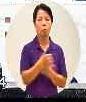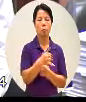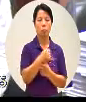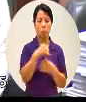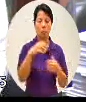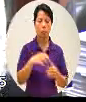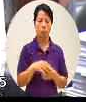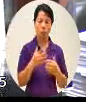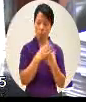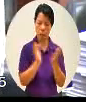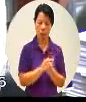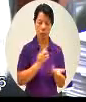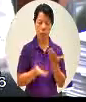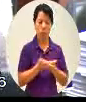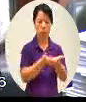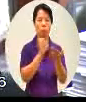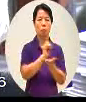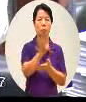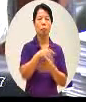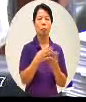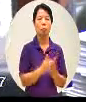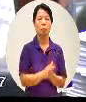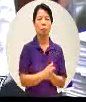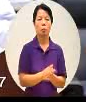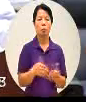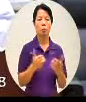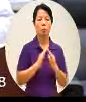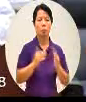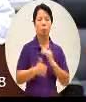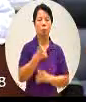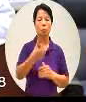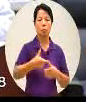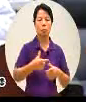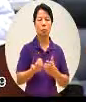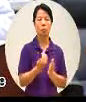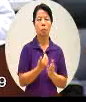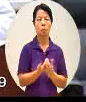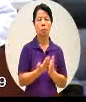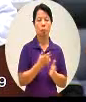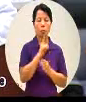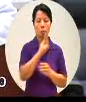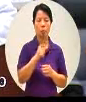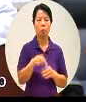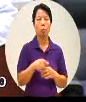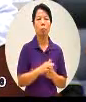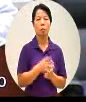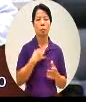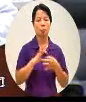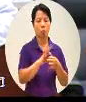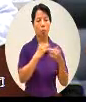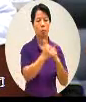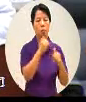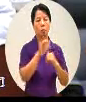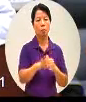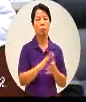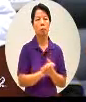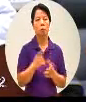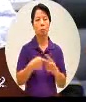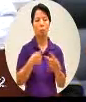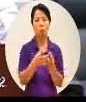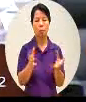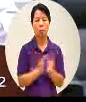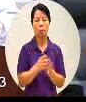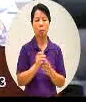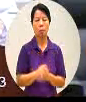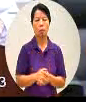谢。主要吼，咱市长坦多啊讲的吼，真正关心百姓啊。不过真的这个小组真的还